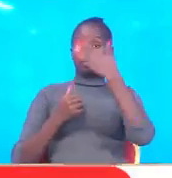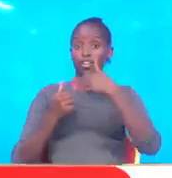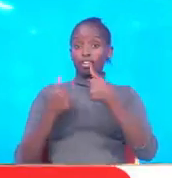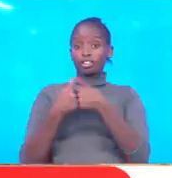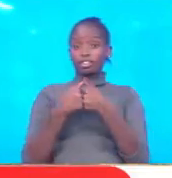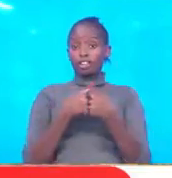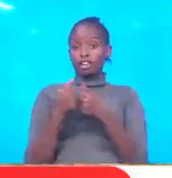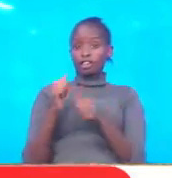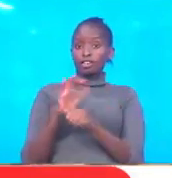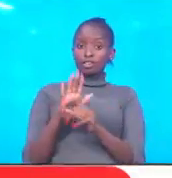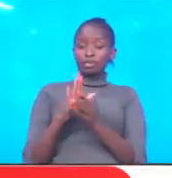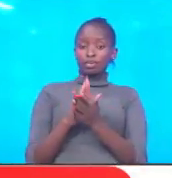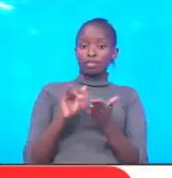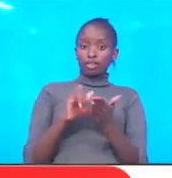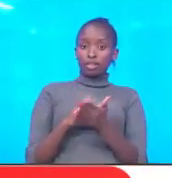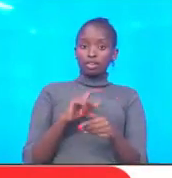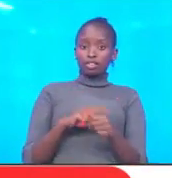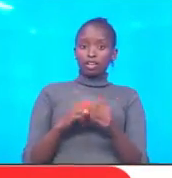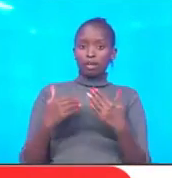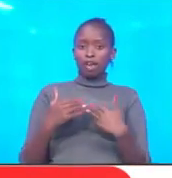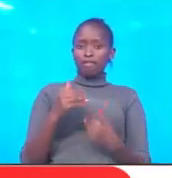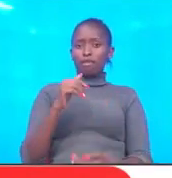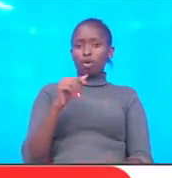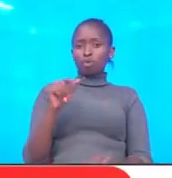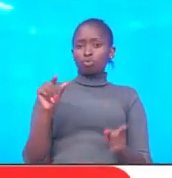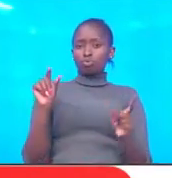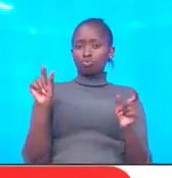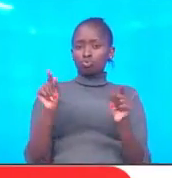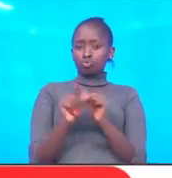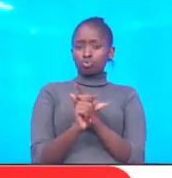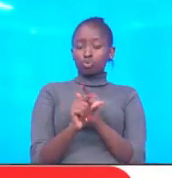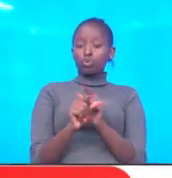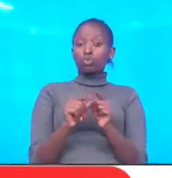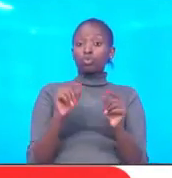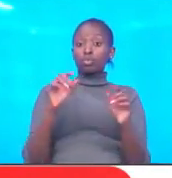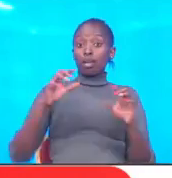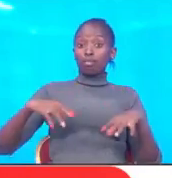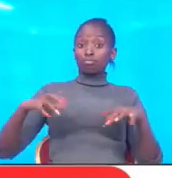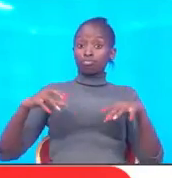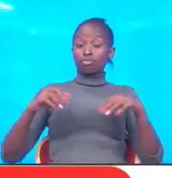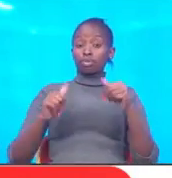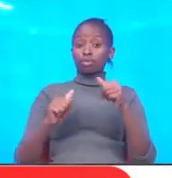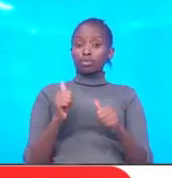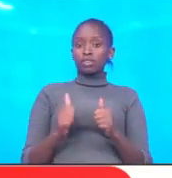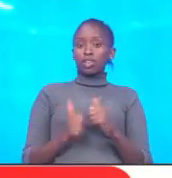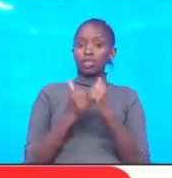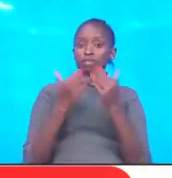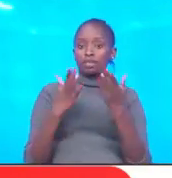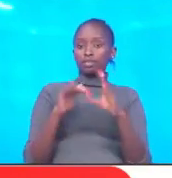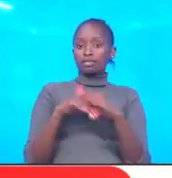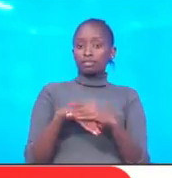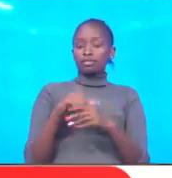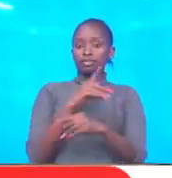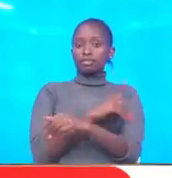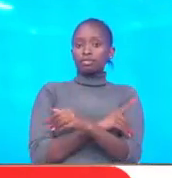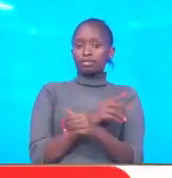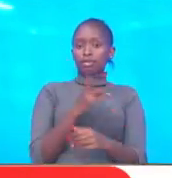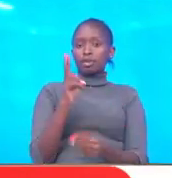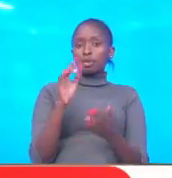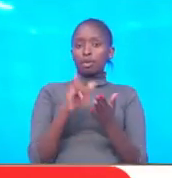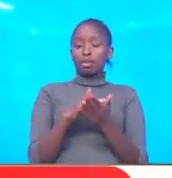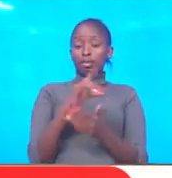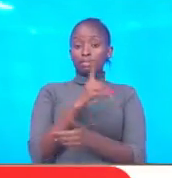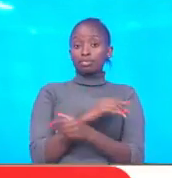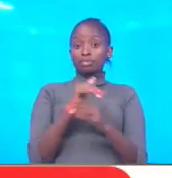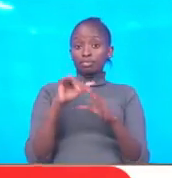tathmini ya msimu wa mvua fupi iliyotolewa mapema mwaka huu. Tunapoadhimisha siku ya chakula duniani, kauli mbiu ikiwa ni maji